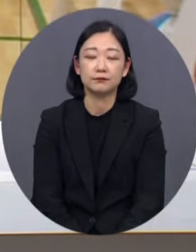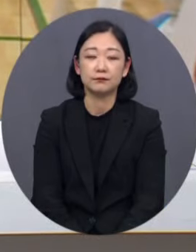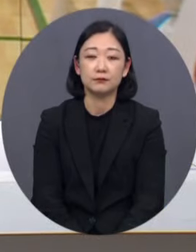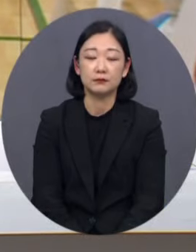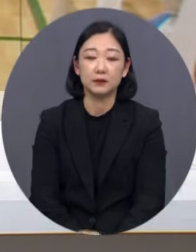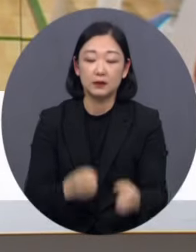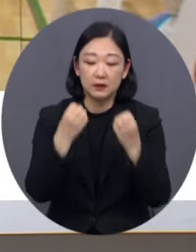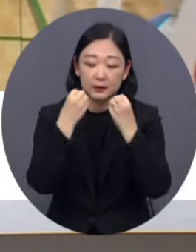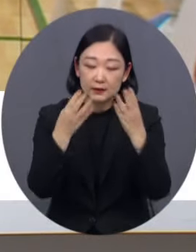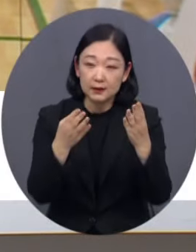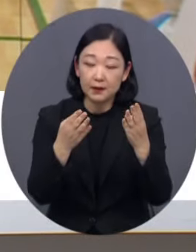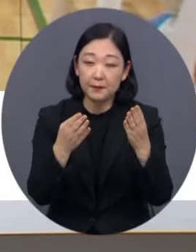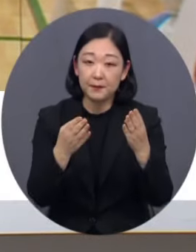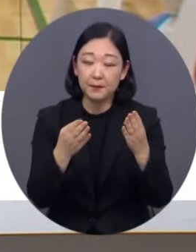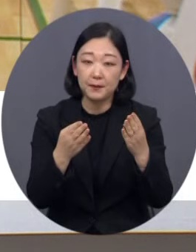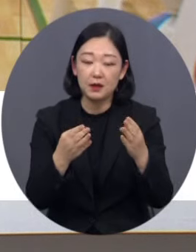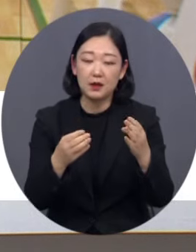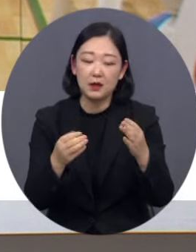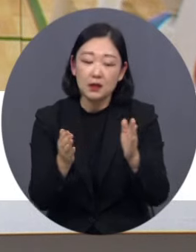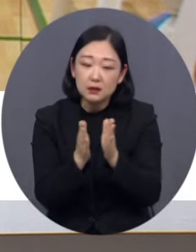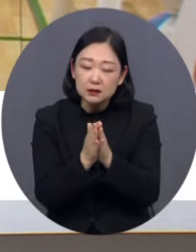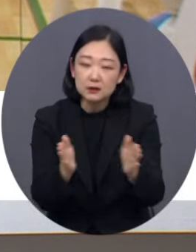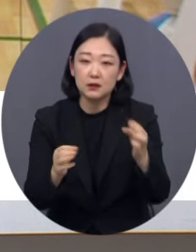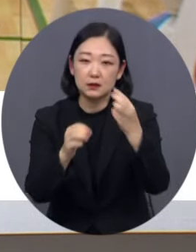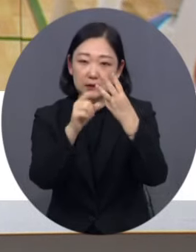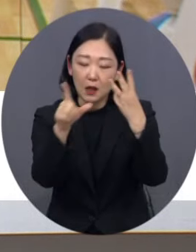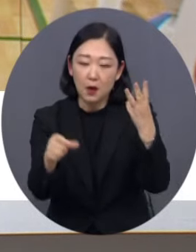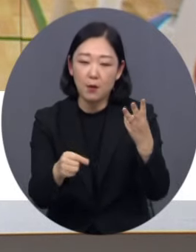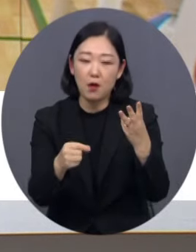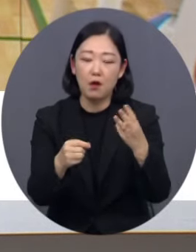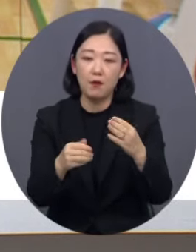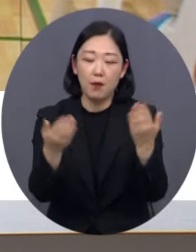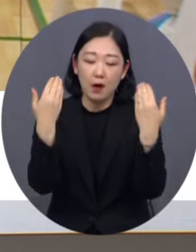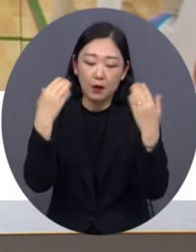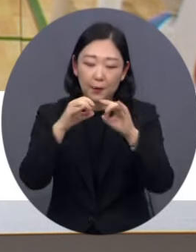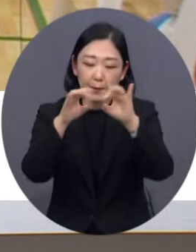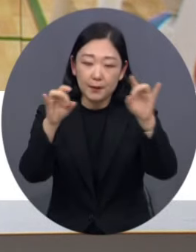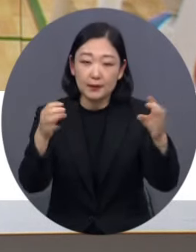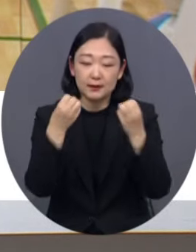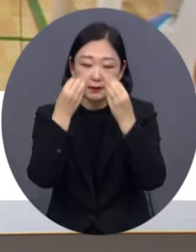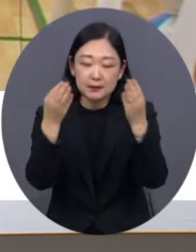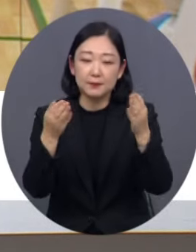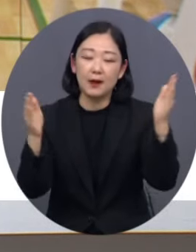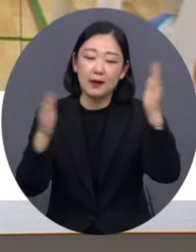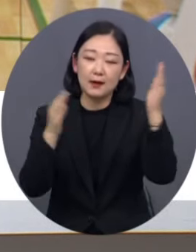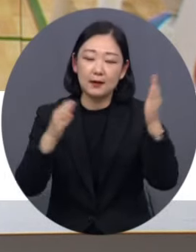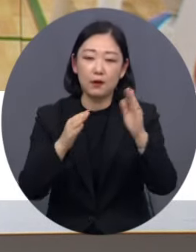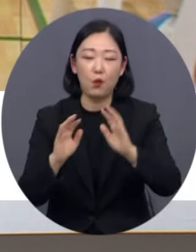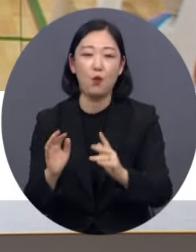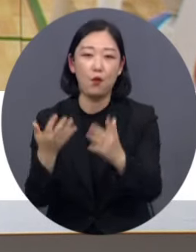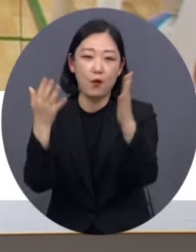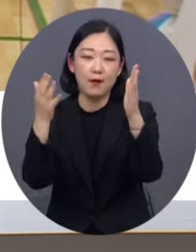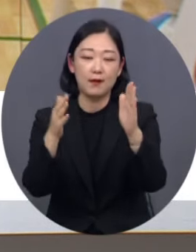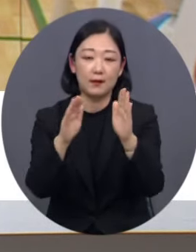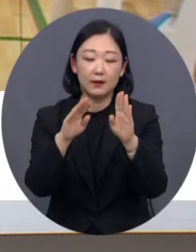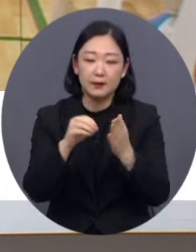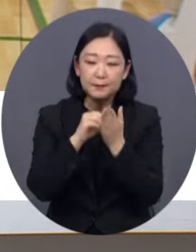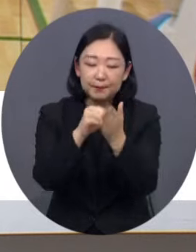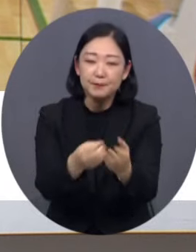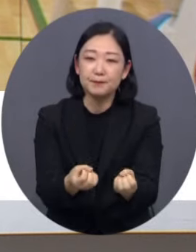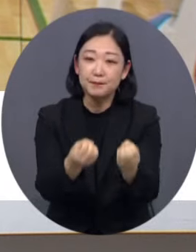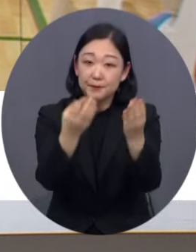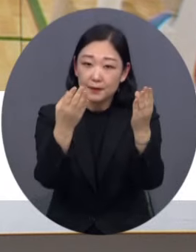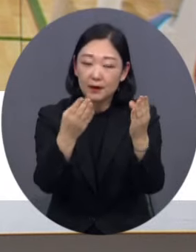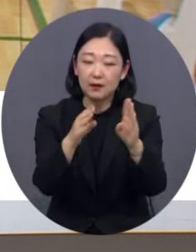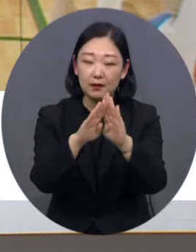새 학년 새 학기가 시작되는 3월 학교마다 신입생을 환영하는 입학식이 열렸는데요. 초등학교 1학년을 대상으로